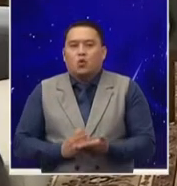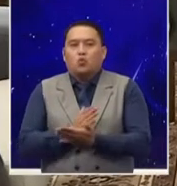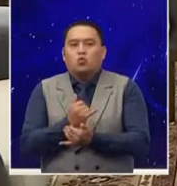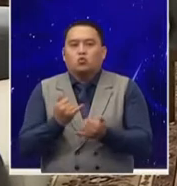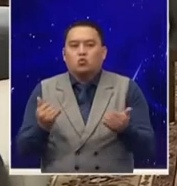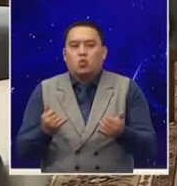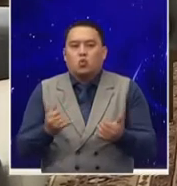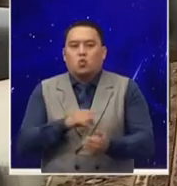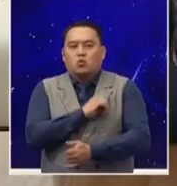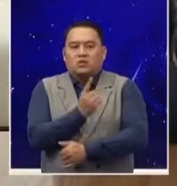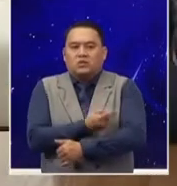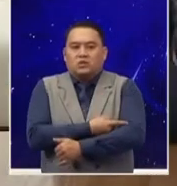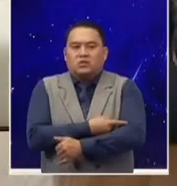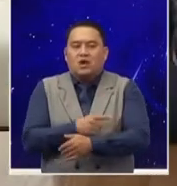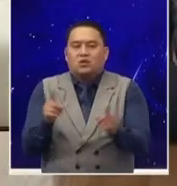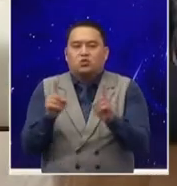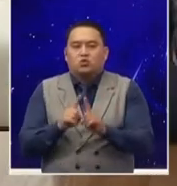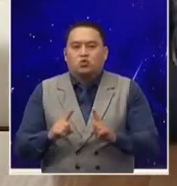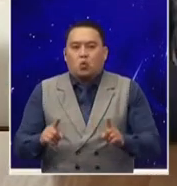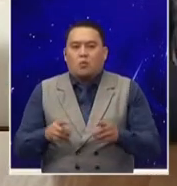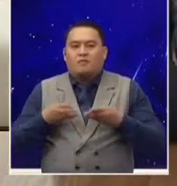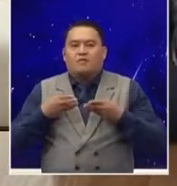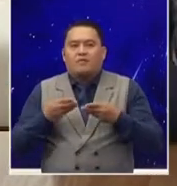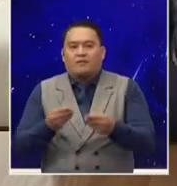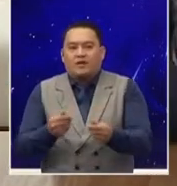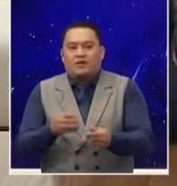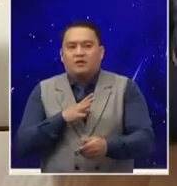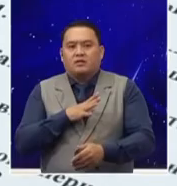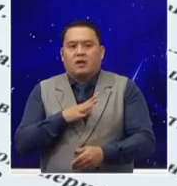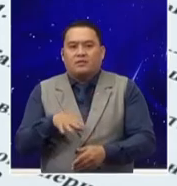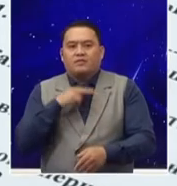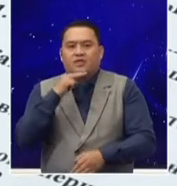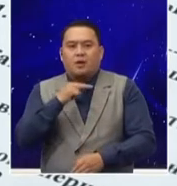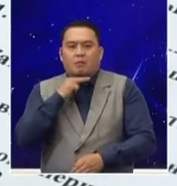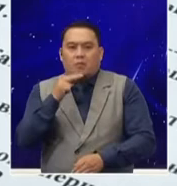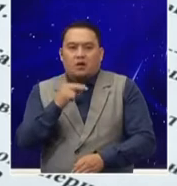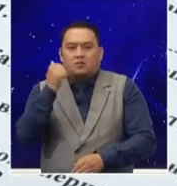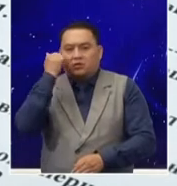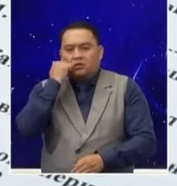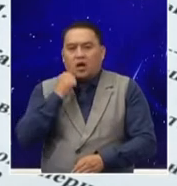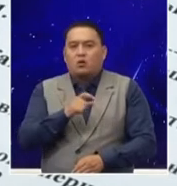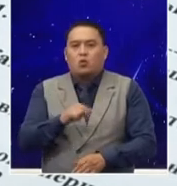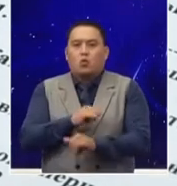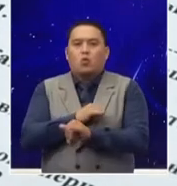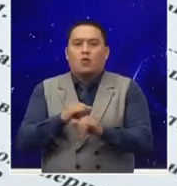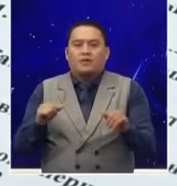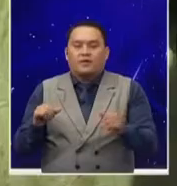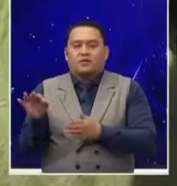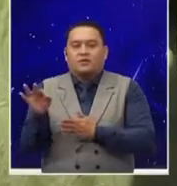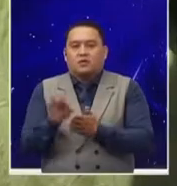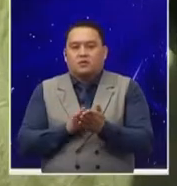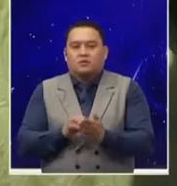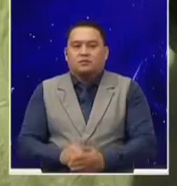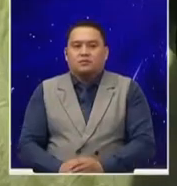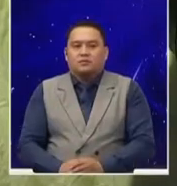усиленный карантинный режим в учреждении особо негативно не повлиял на них. Напротив, внимание персонала к пожилым людям увеличилось в разы.